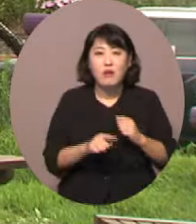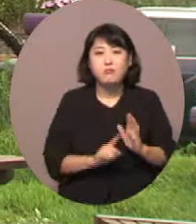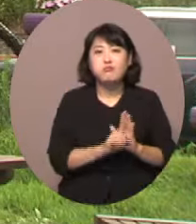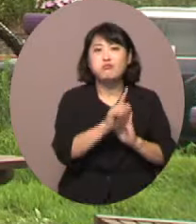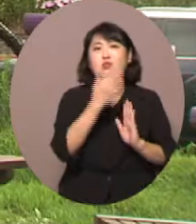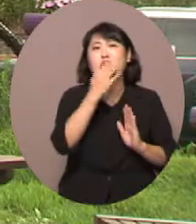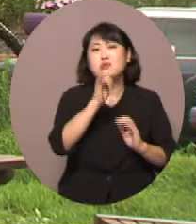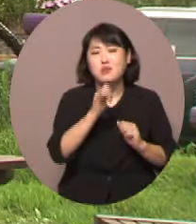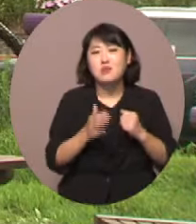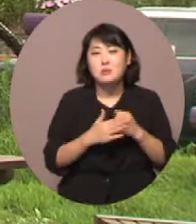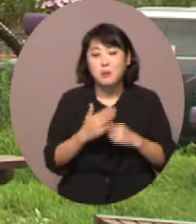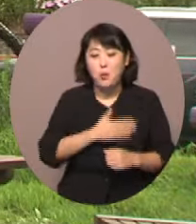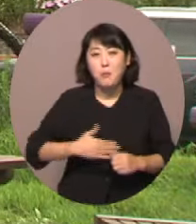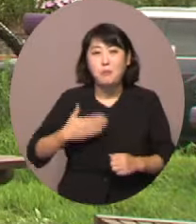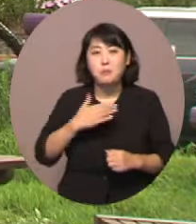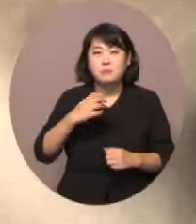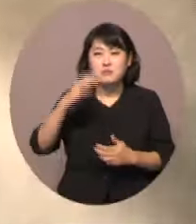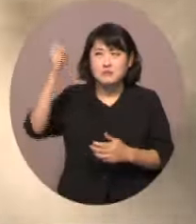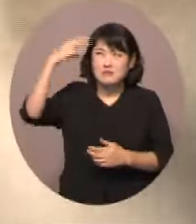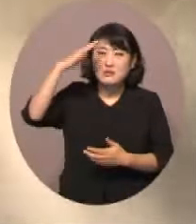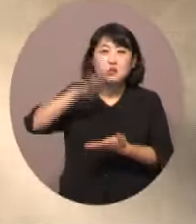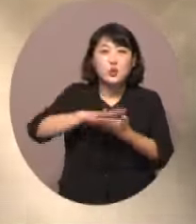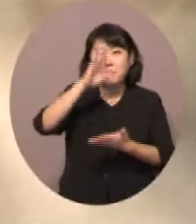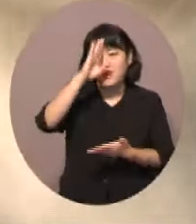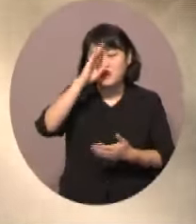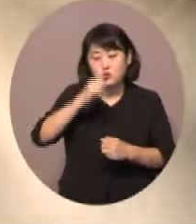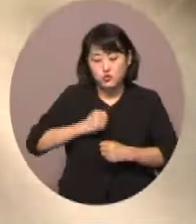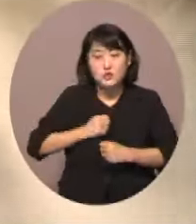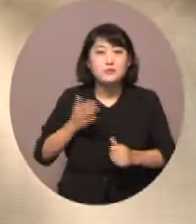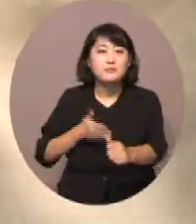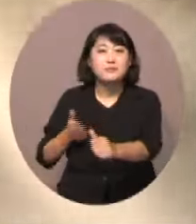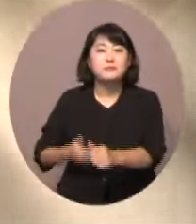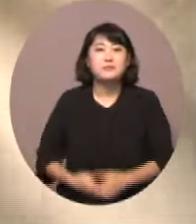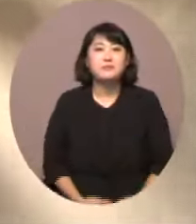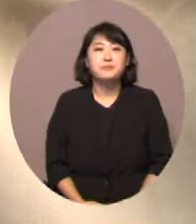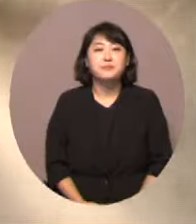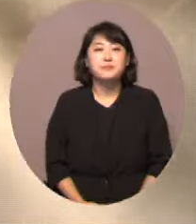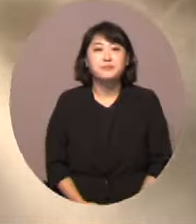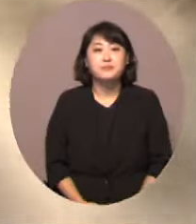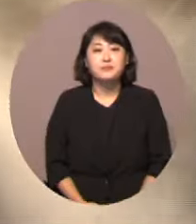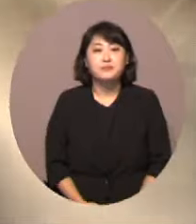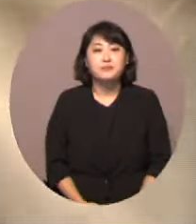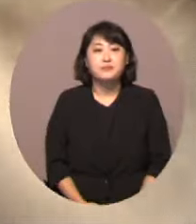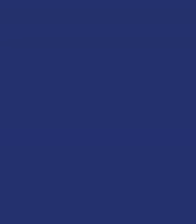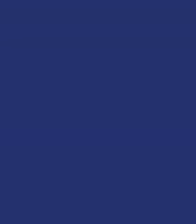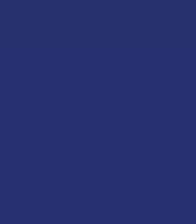있다며 온열 질환에 각별한 주의를 당부했습니다. MBC 뉴스 윤소영입니다.